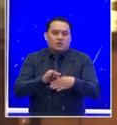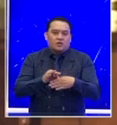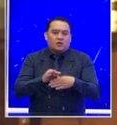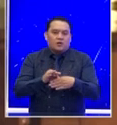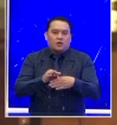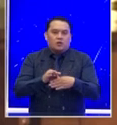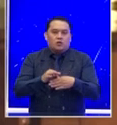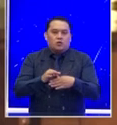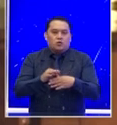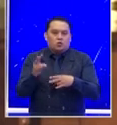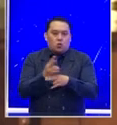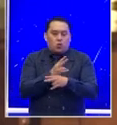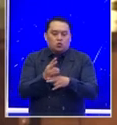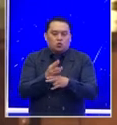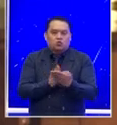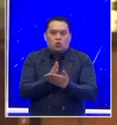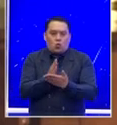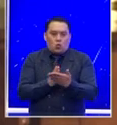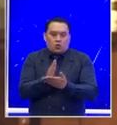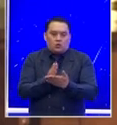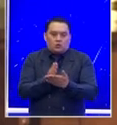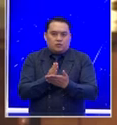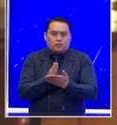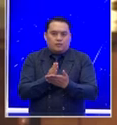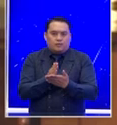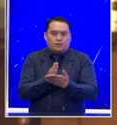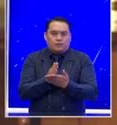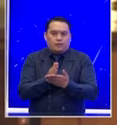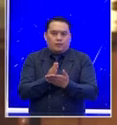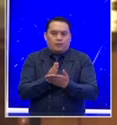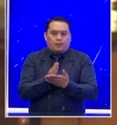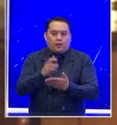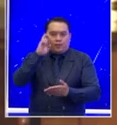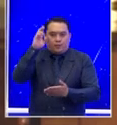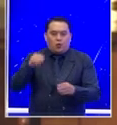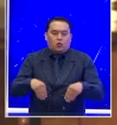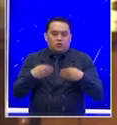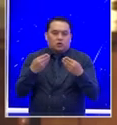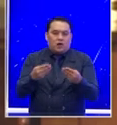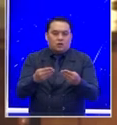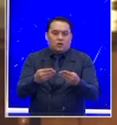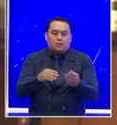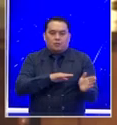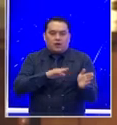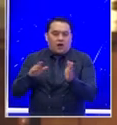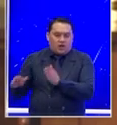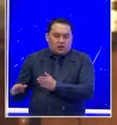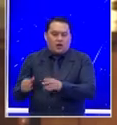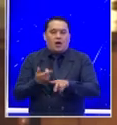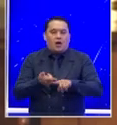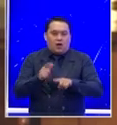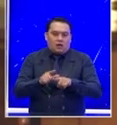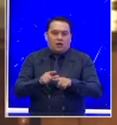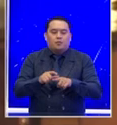торжественные ночные богослужения пасхальным чином. Бог даст, пройдет и